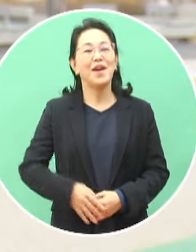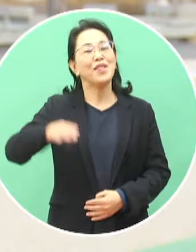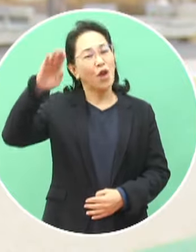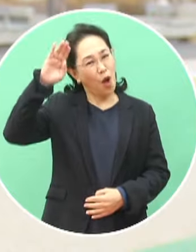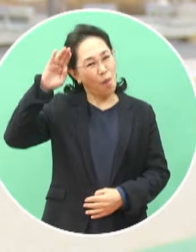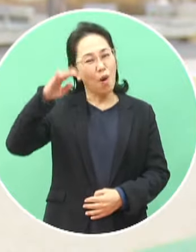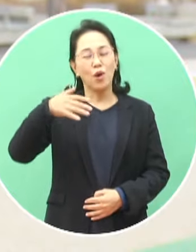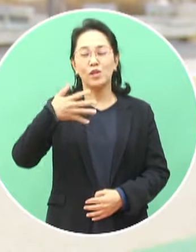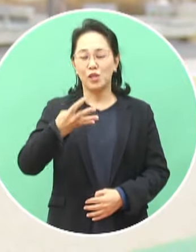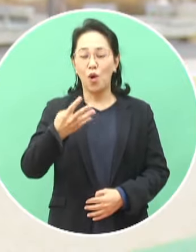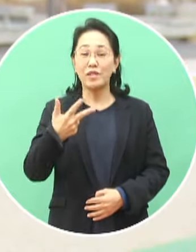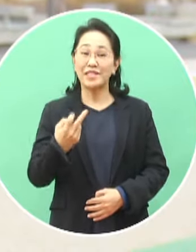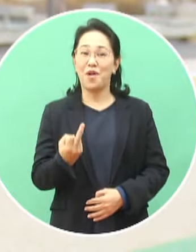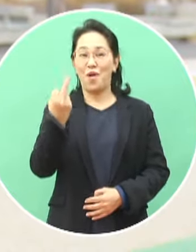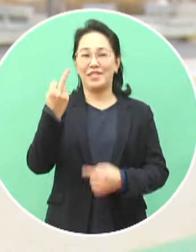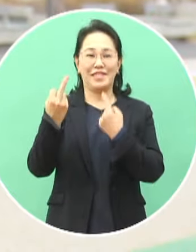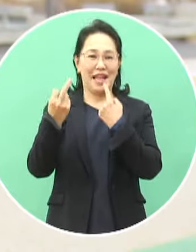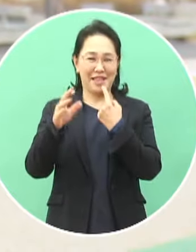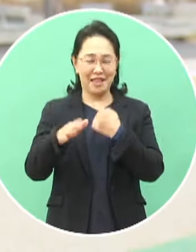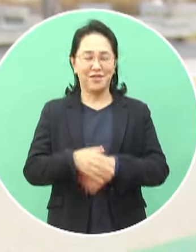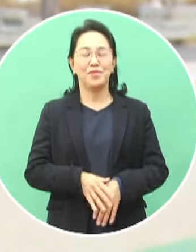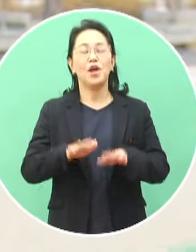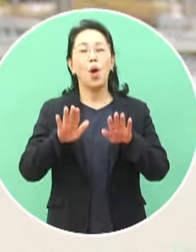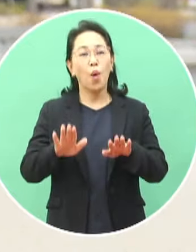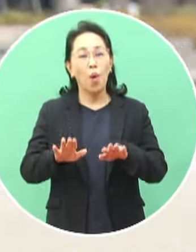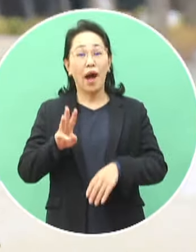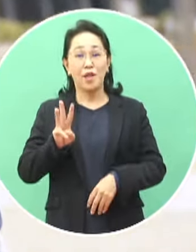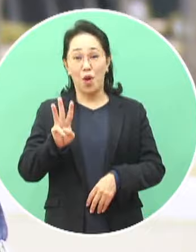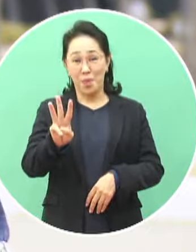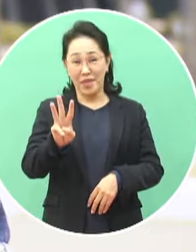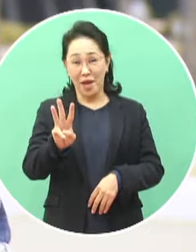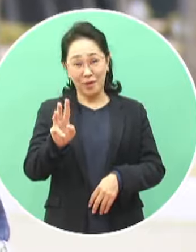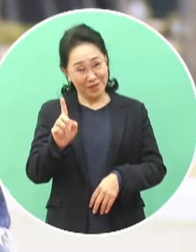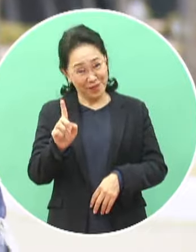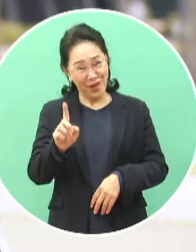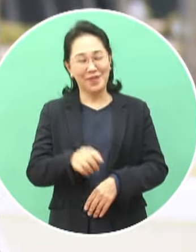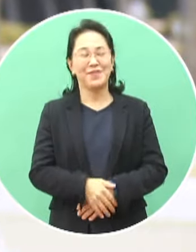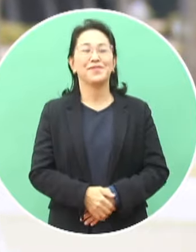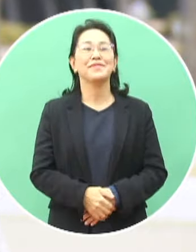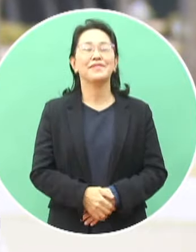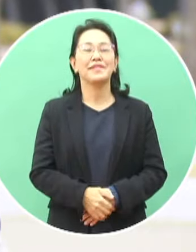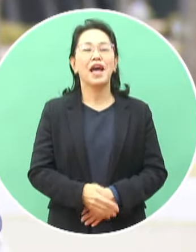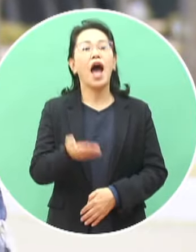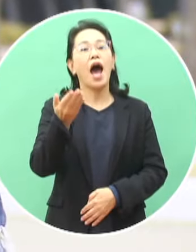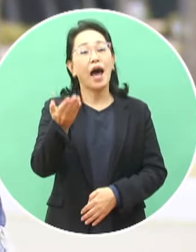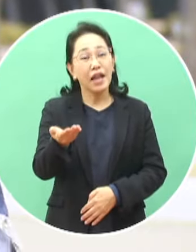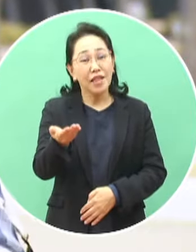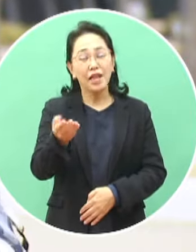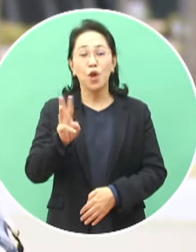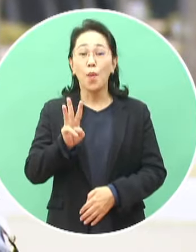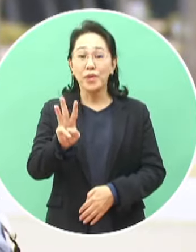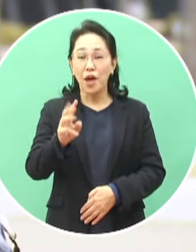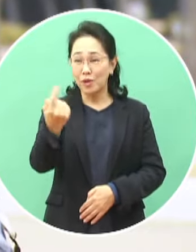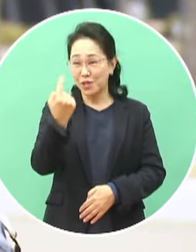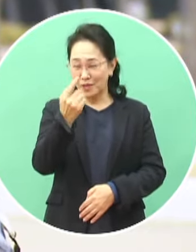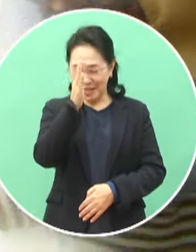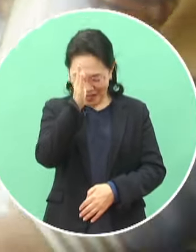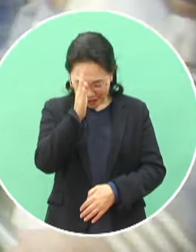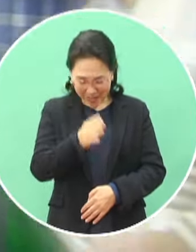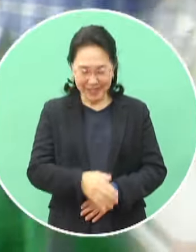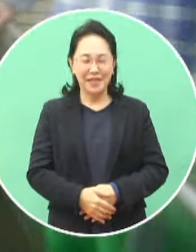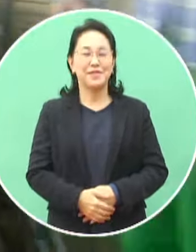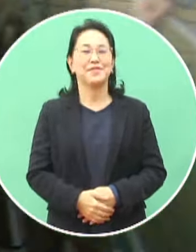もよしお兄さんです。今回の三好もあなたの三好教えてください。